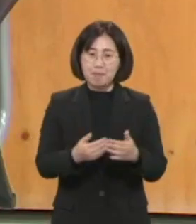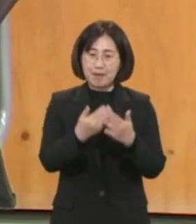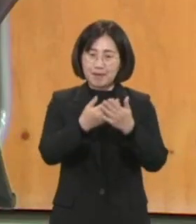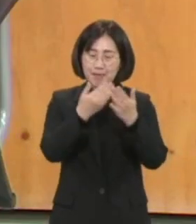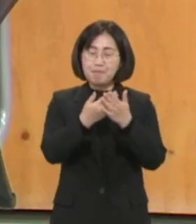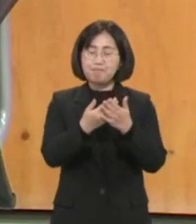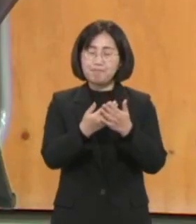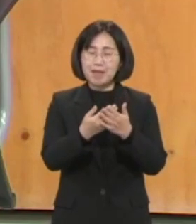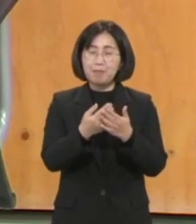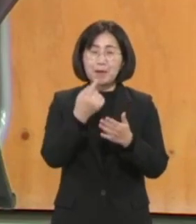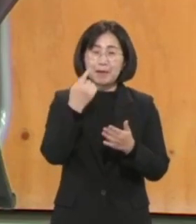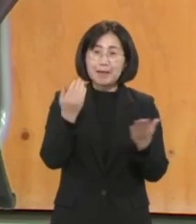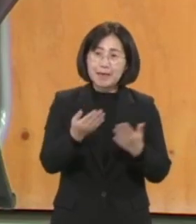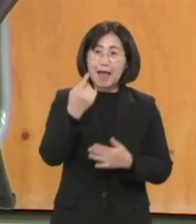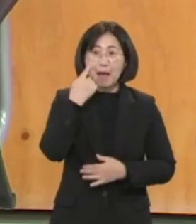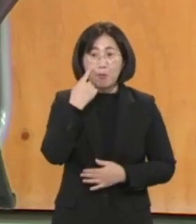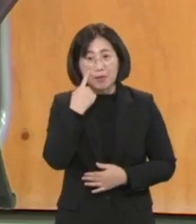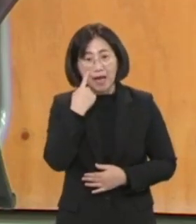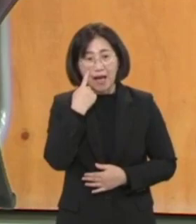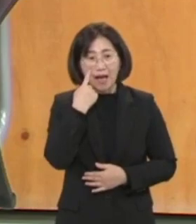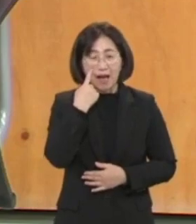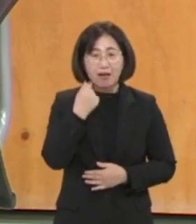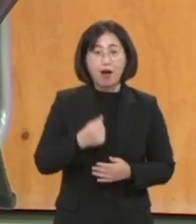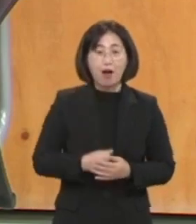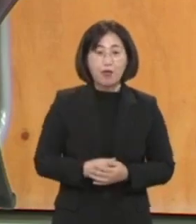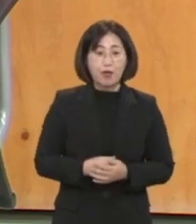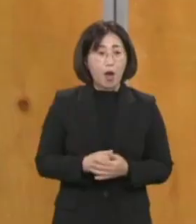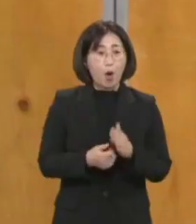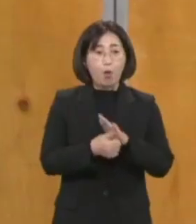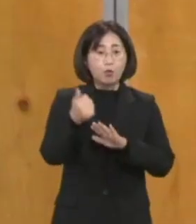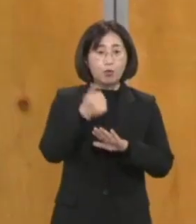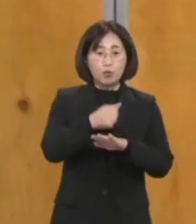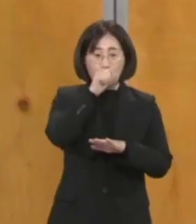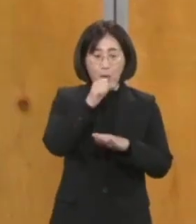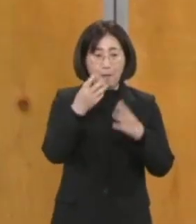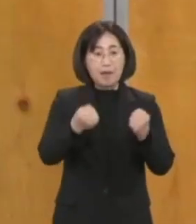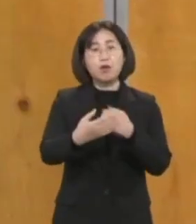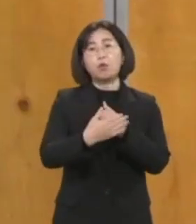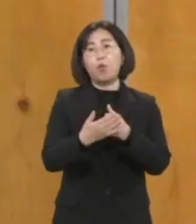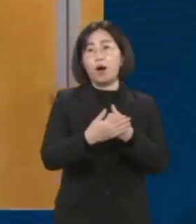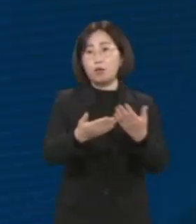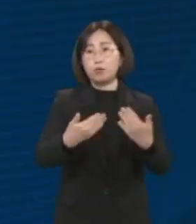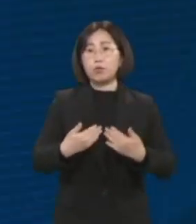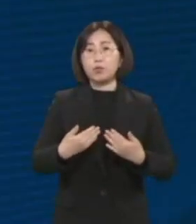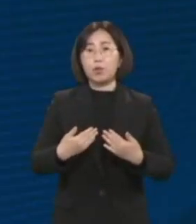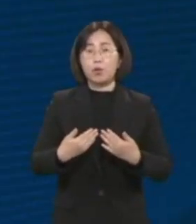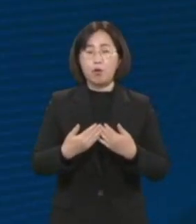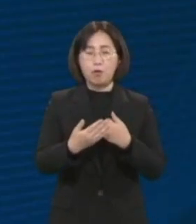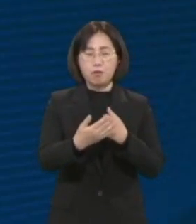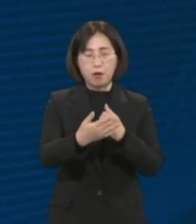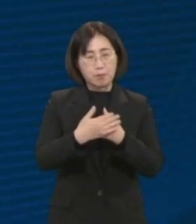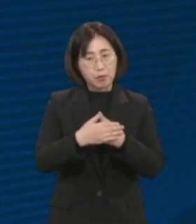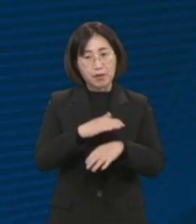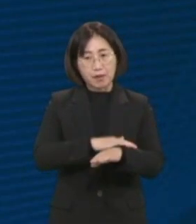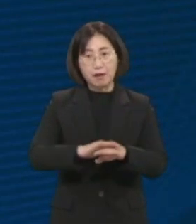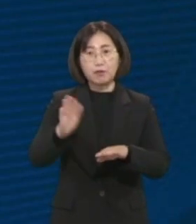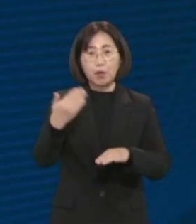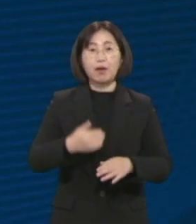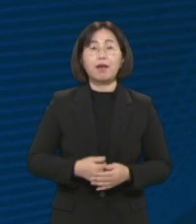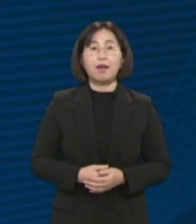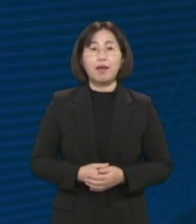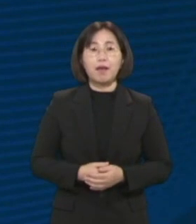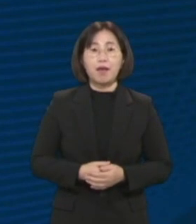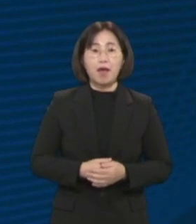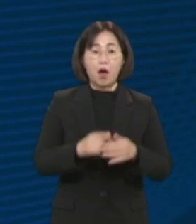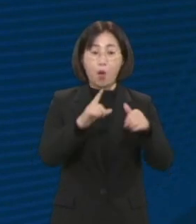시작은 했지만 너무 성과도 좋고 협조가 너무 잘 돼요 홍성 요번 같은 경우도 사실은 어